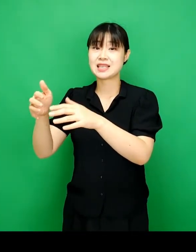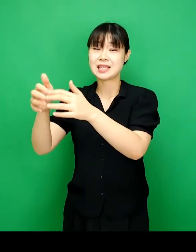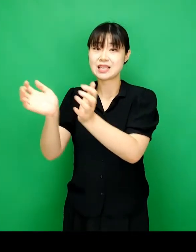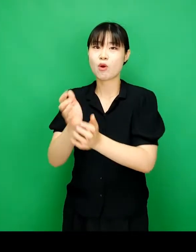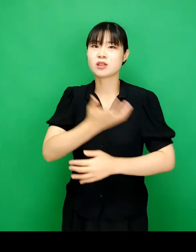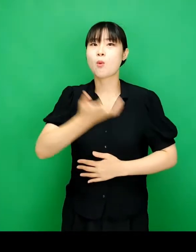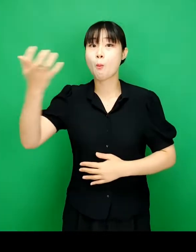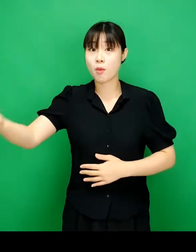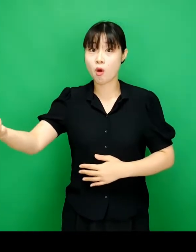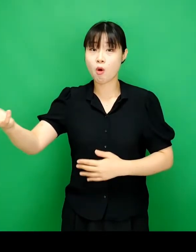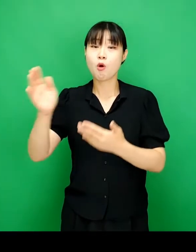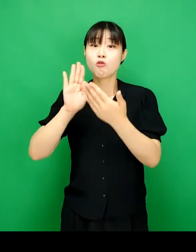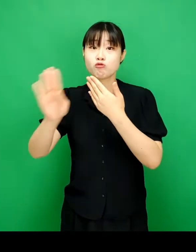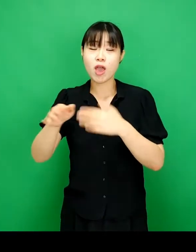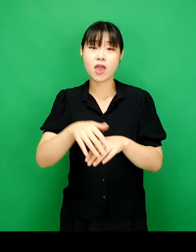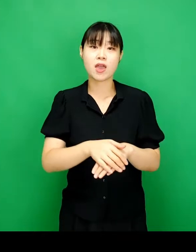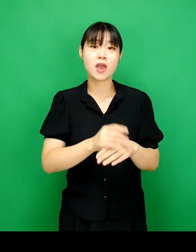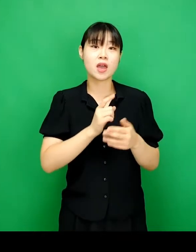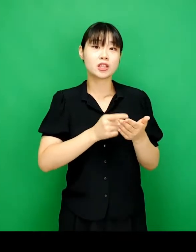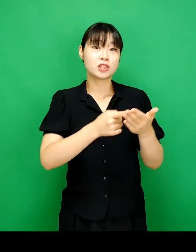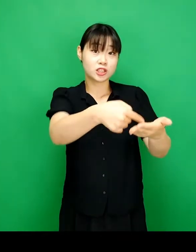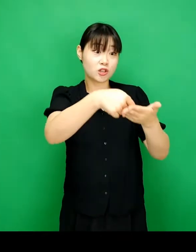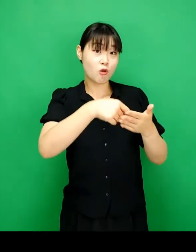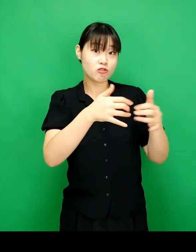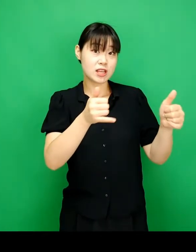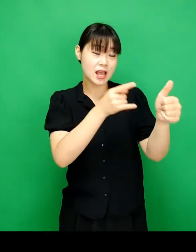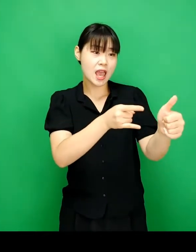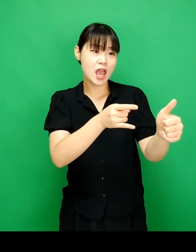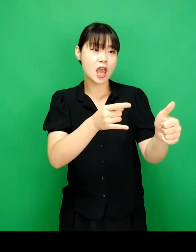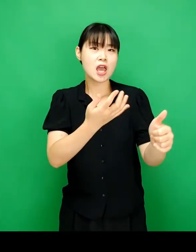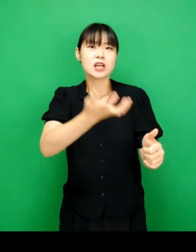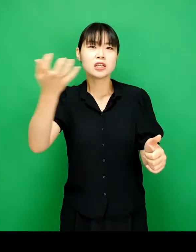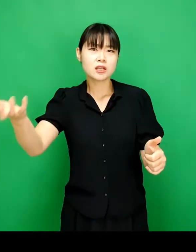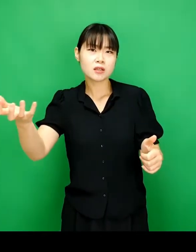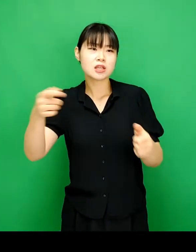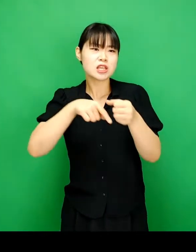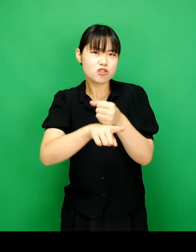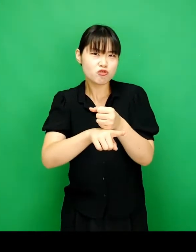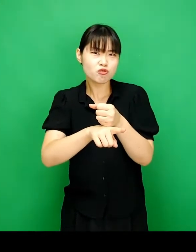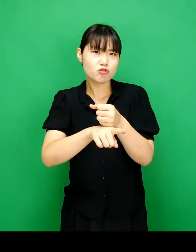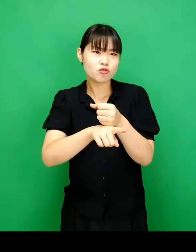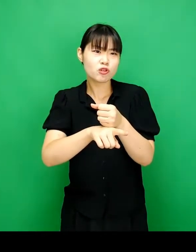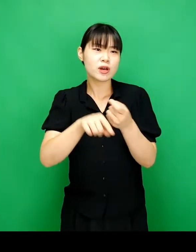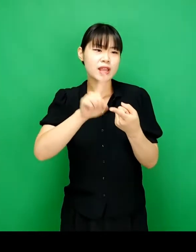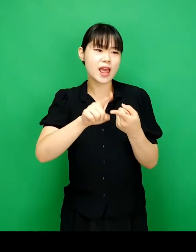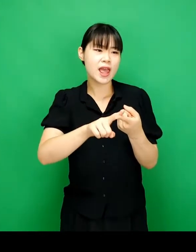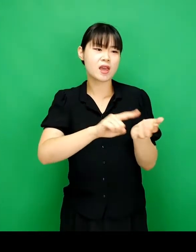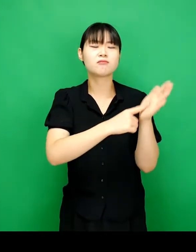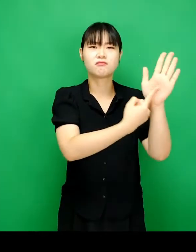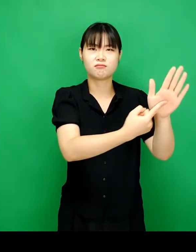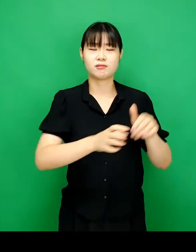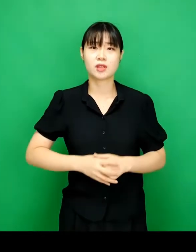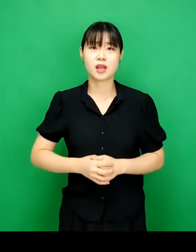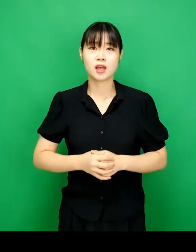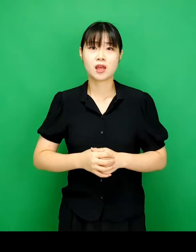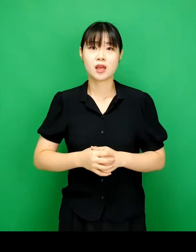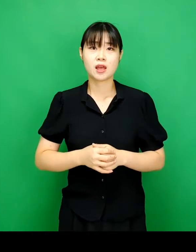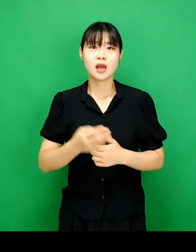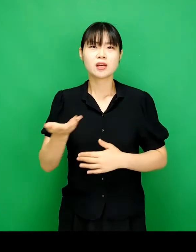합니다. 그리고 이송 후에는 청구인에게 소관기관과 이송 사유 등을 통지해야